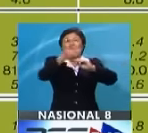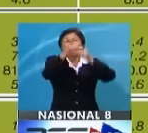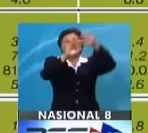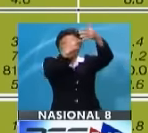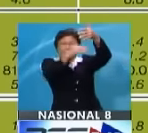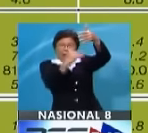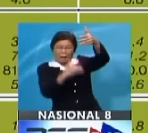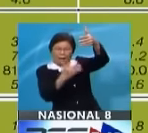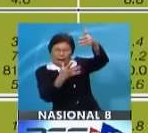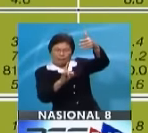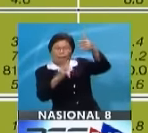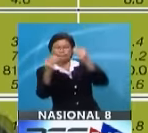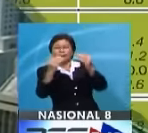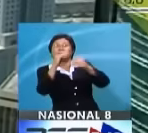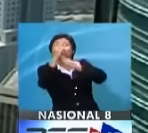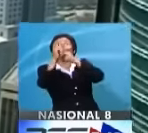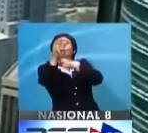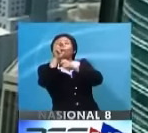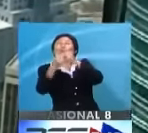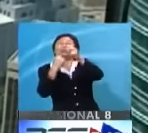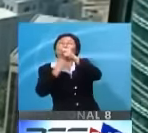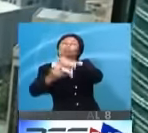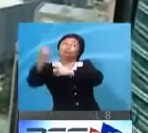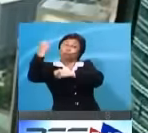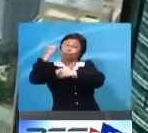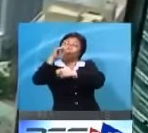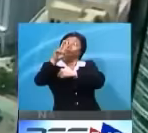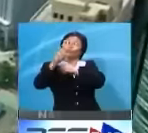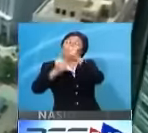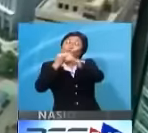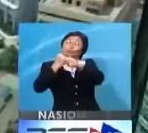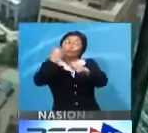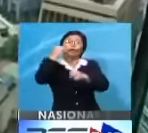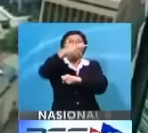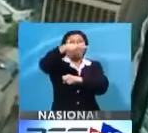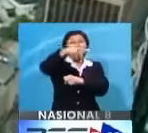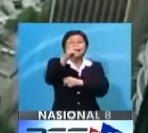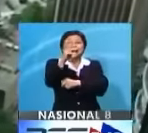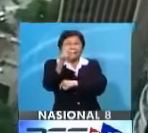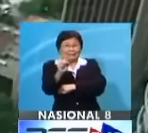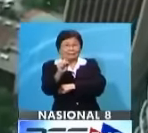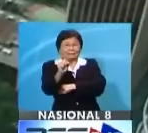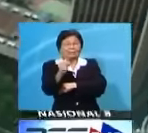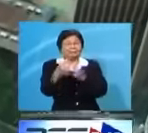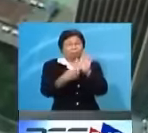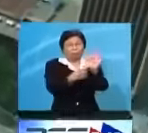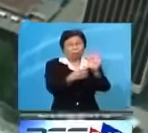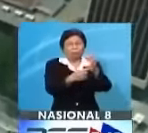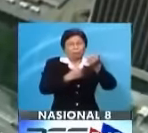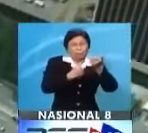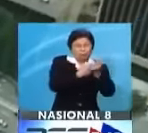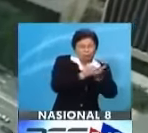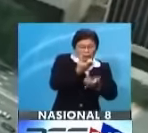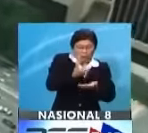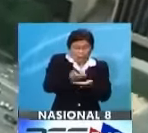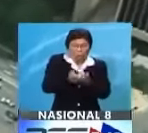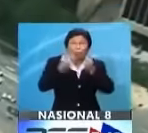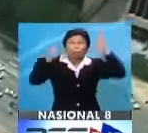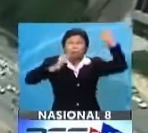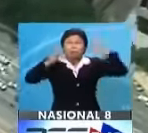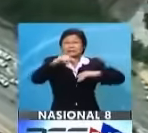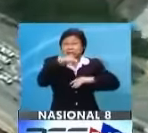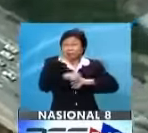ke-18 berbanding ke-20 tahun sebelumnya. Perusahaan Kecil dan Sederhana PKS yang merupakan tulang belakang ekonomi Malaysia